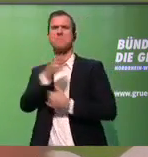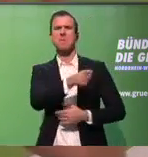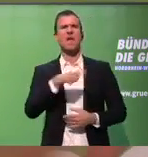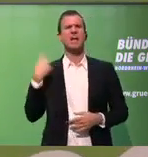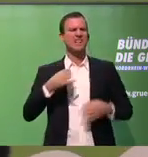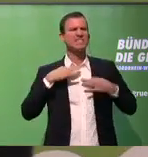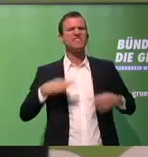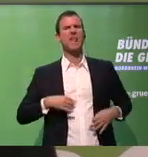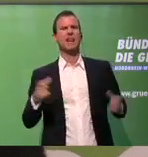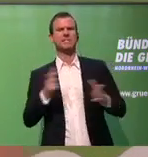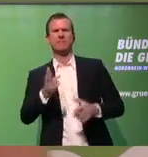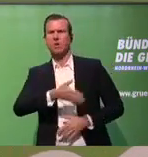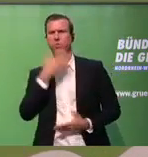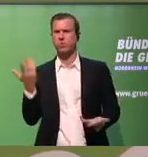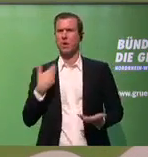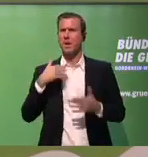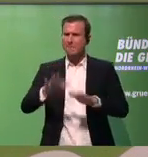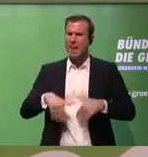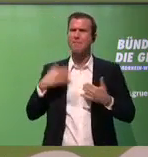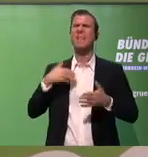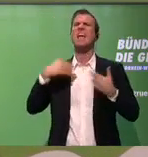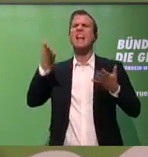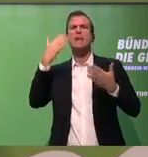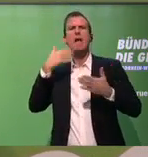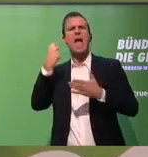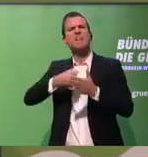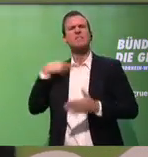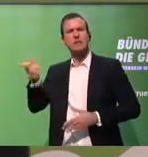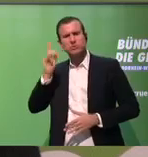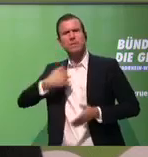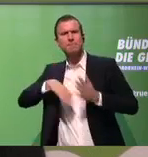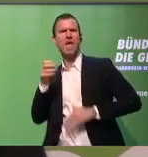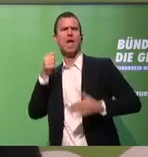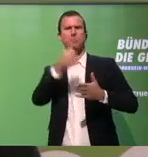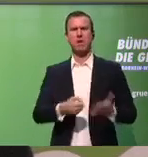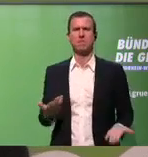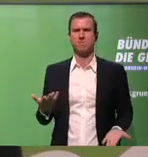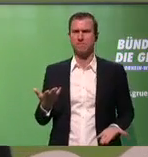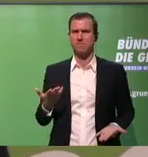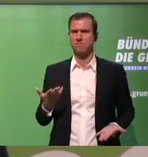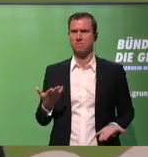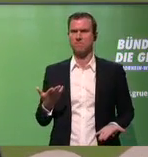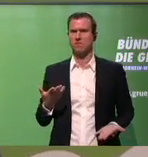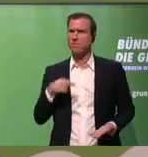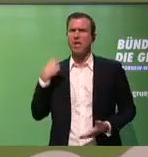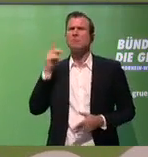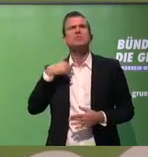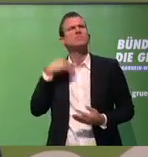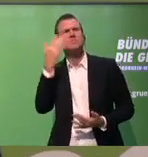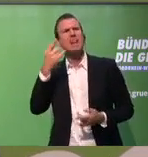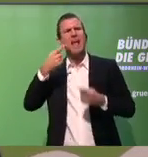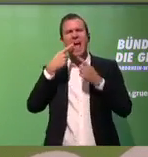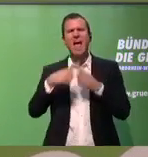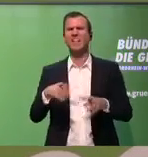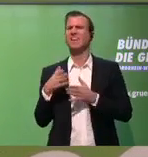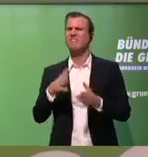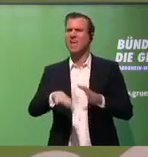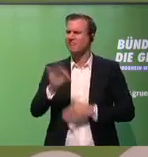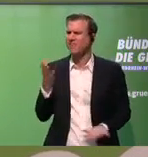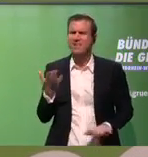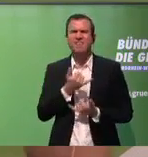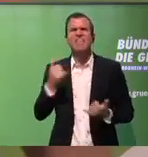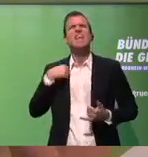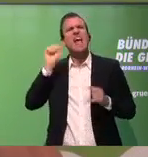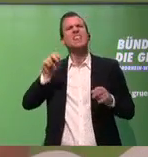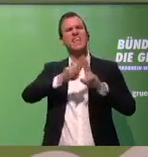als Parlamente, als Klimaaktivistinnen und Aktivisten. Wir müssen also eine ganz andere Art und Weise finden, wie wir international verhandeln